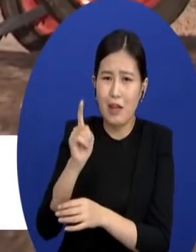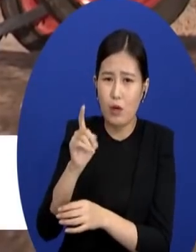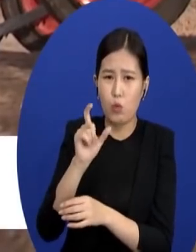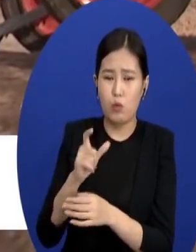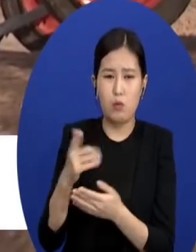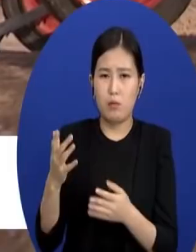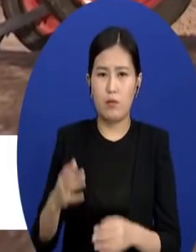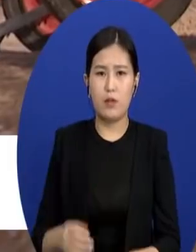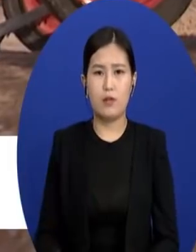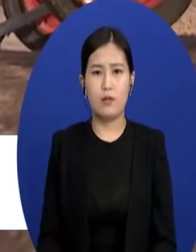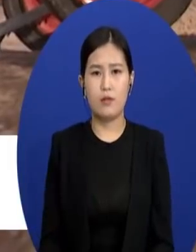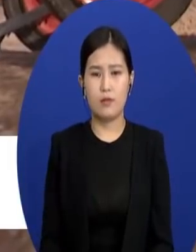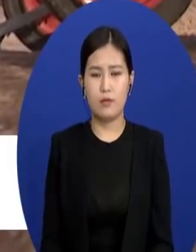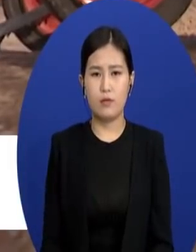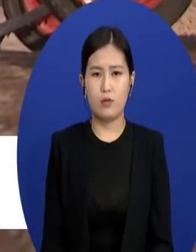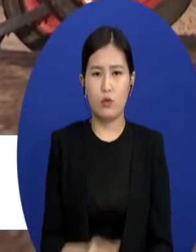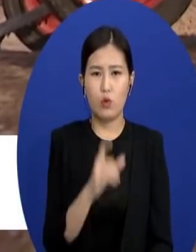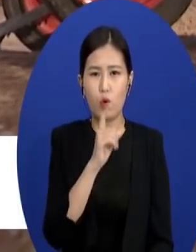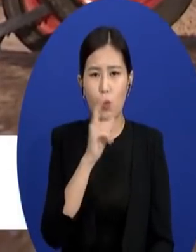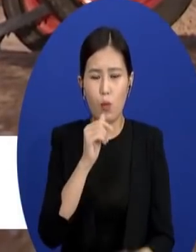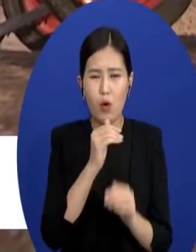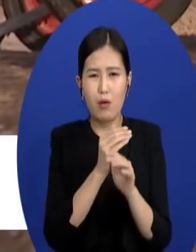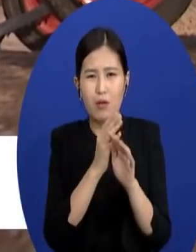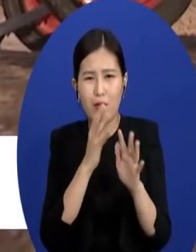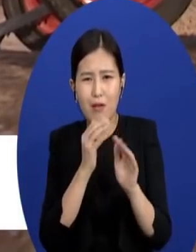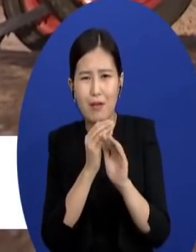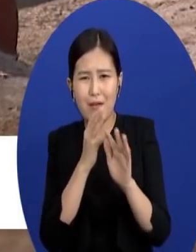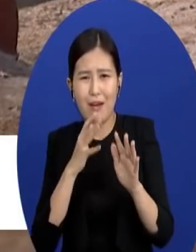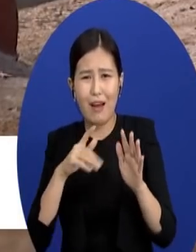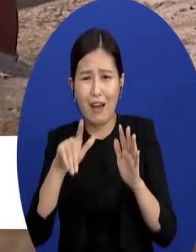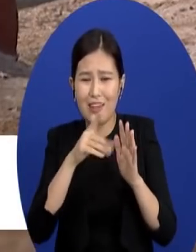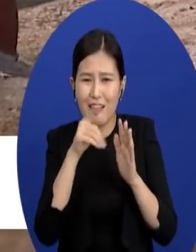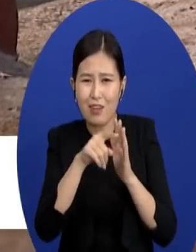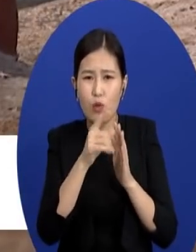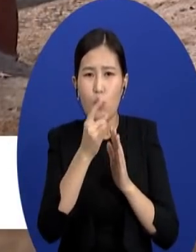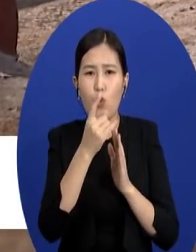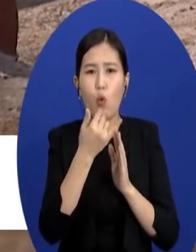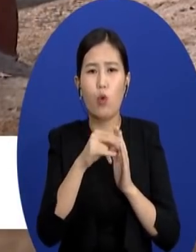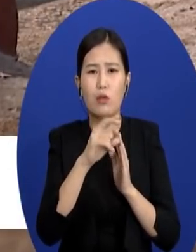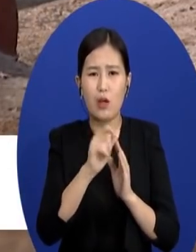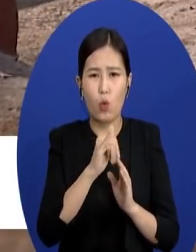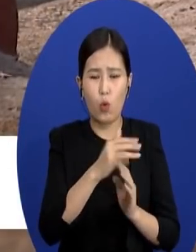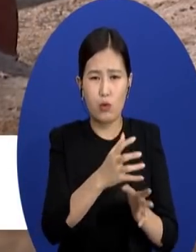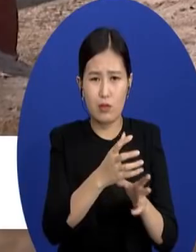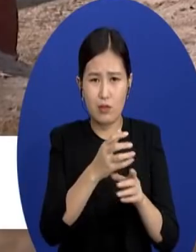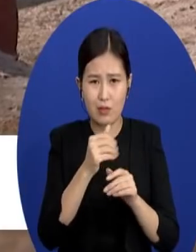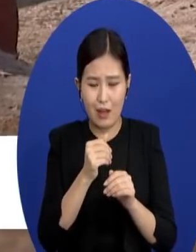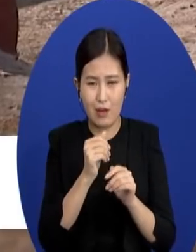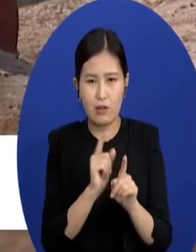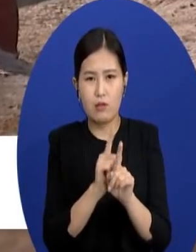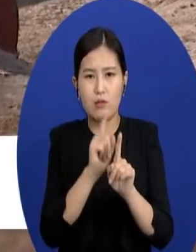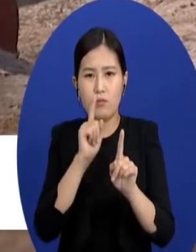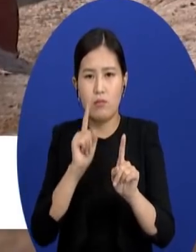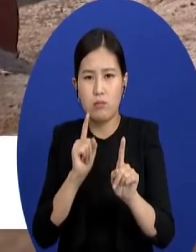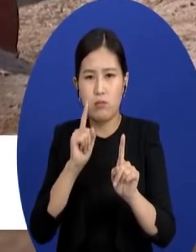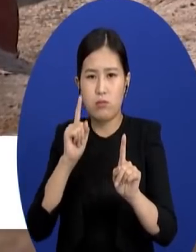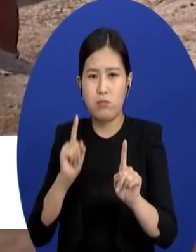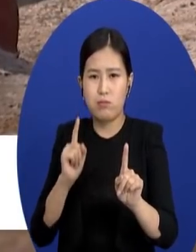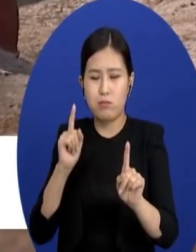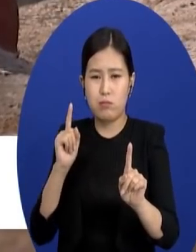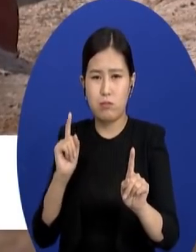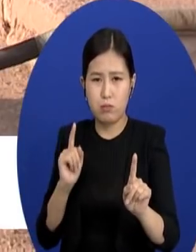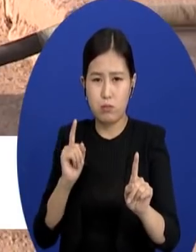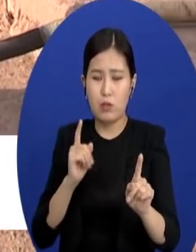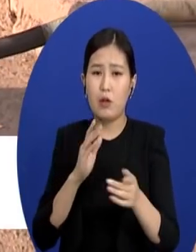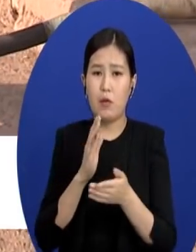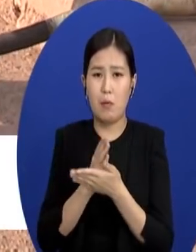их дараалал үүсгэж хүн их цуглардаг газар нь худаг байдаг. Худаг дээр хүн хорондын зайварч дараалан зогсож усаа авч байгааг иргэд хэлж